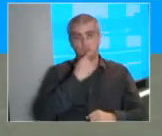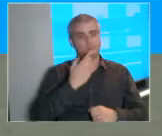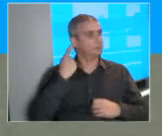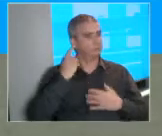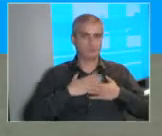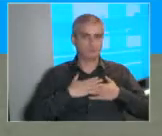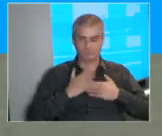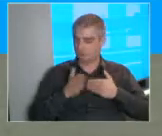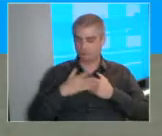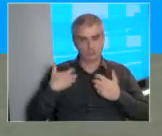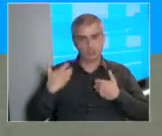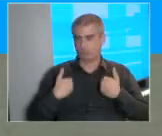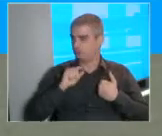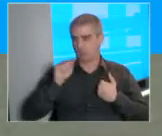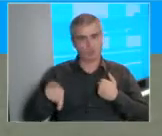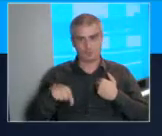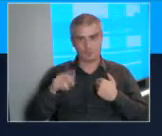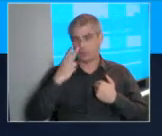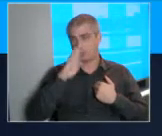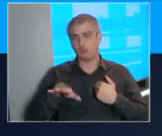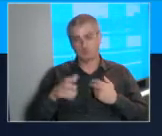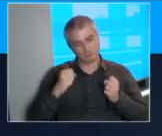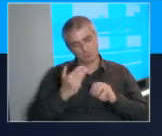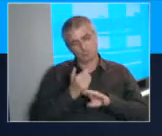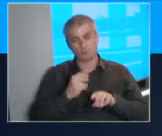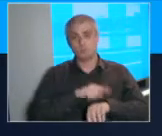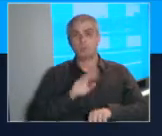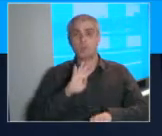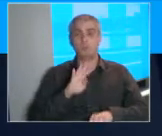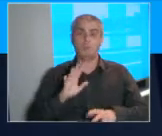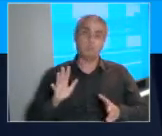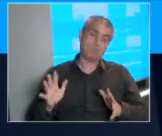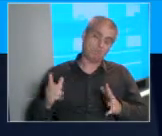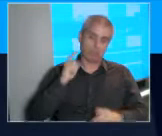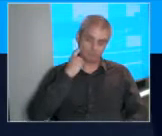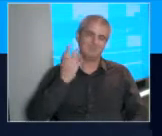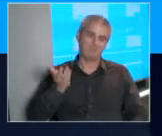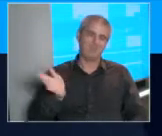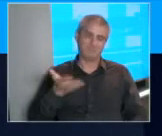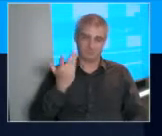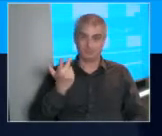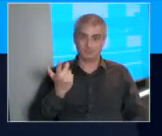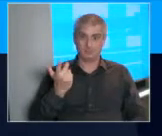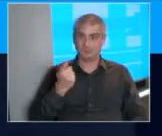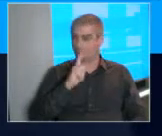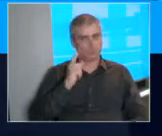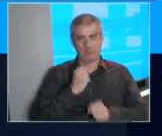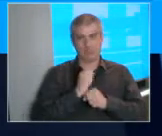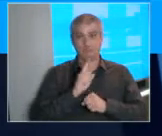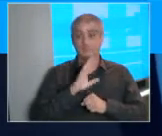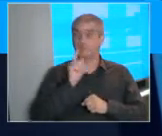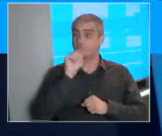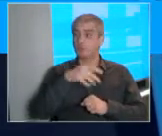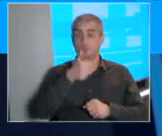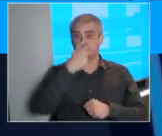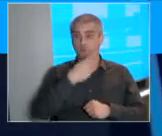תשמע, אשתי, מה זה כועסת עליי שאני לא בא לראות את הילדים? תשחרר אותי היום בארבע. צחיקו עליו, ולכן גם הוא לא יעשה את זה. אבל אם הוא